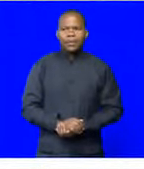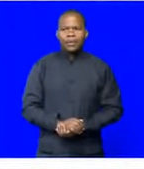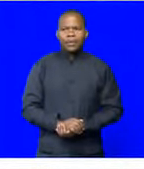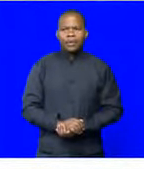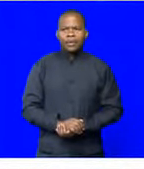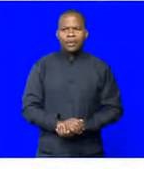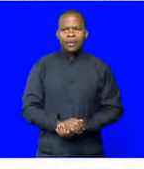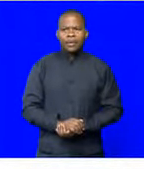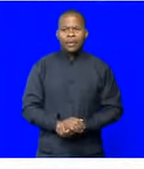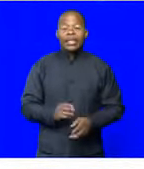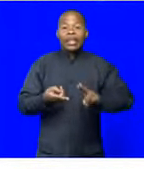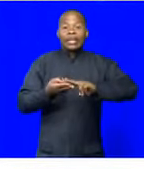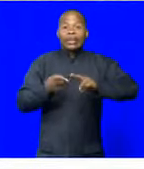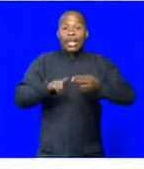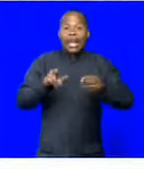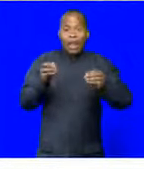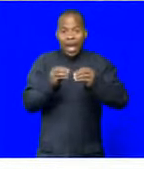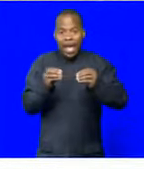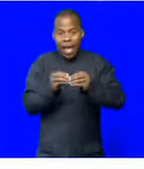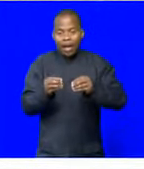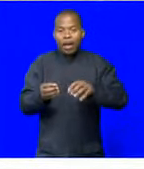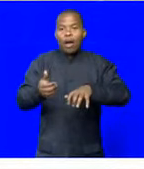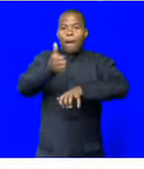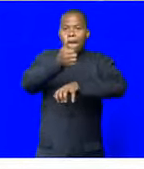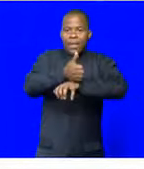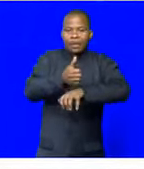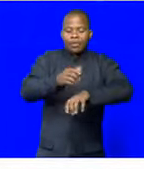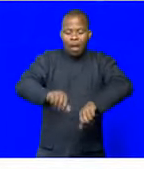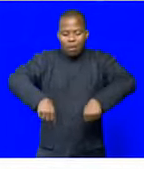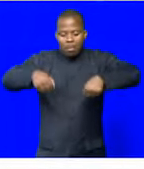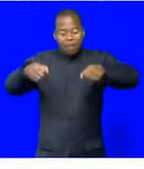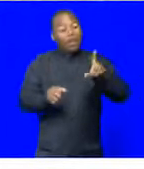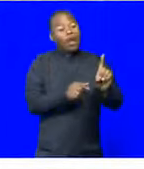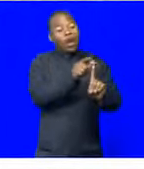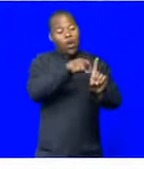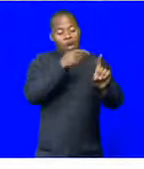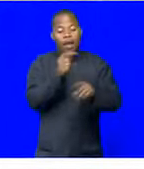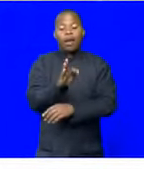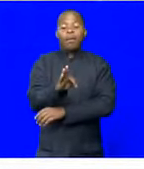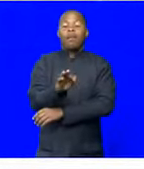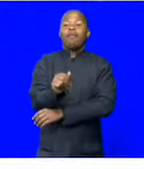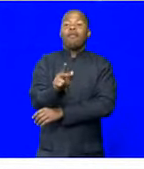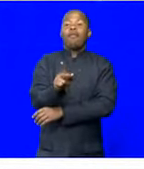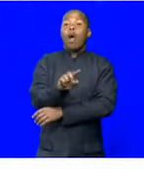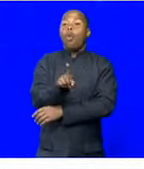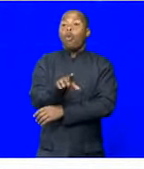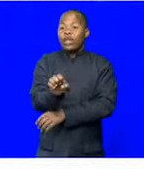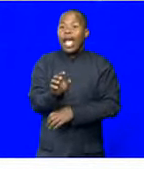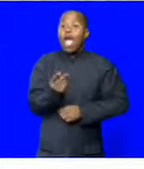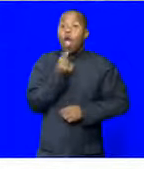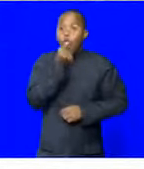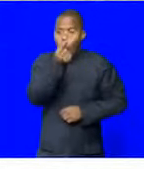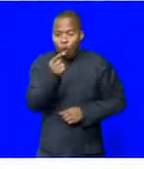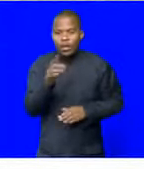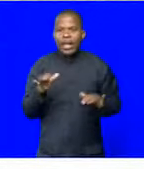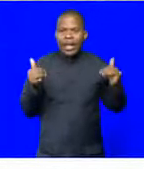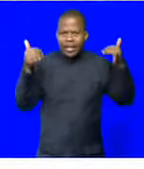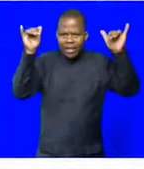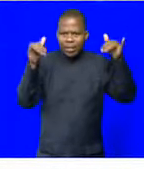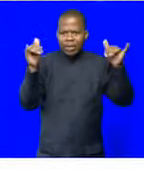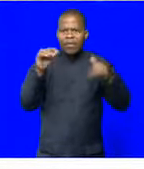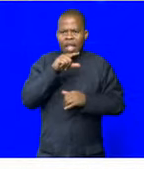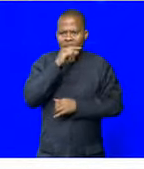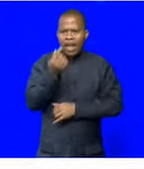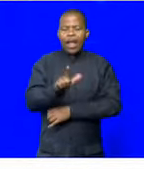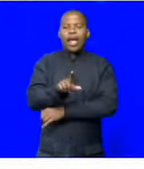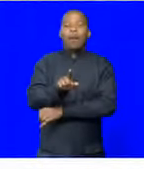Umphathi we-Standard Bank Vuselelo Fakutse uthi umcimbi weLuju Food and Lifestyle Festival awusiwo ebunanzi kuphela kodwa